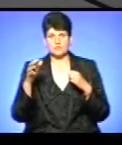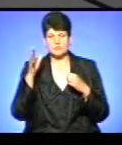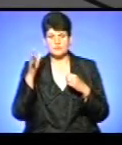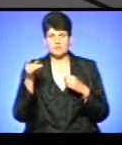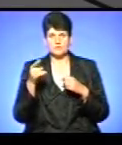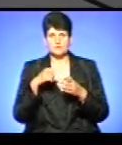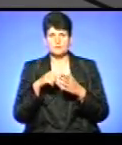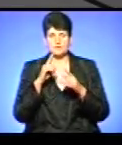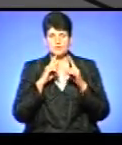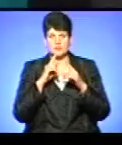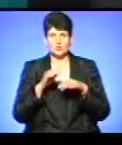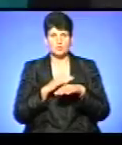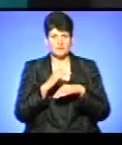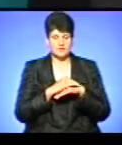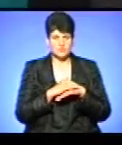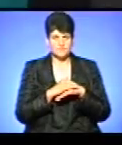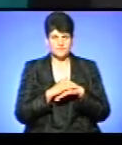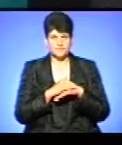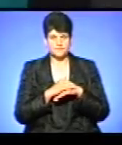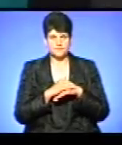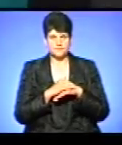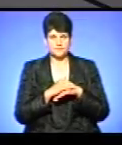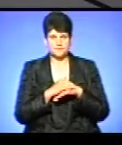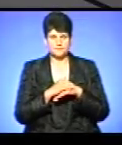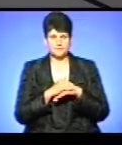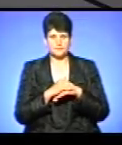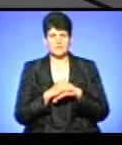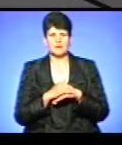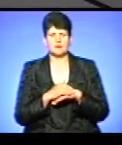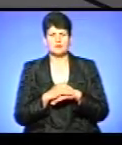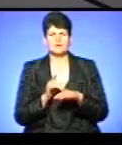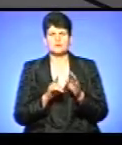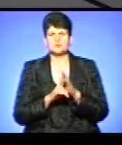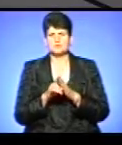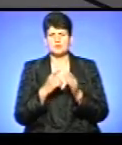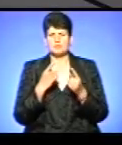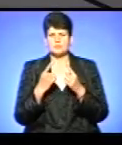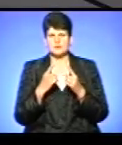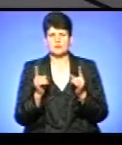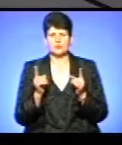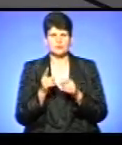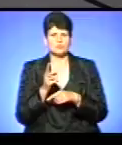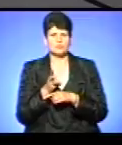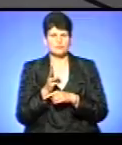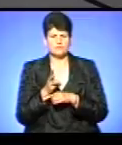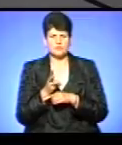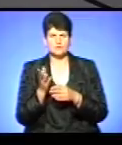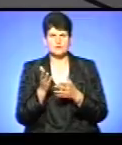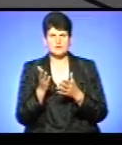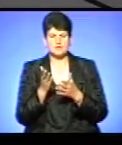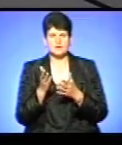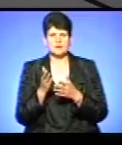ради. Кажу вам доброго вечора. Доброго вечора, і, власне, шановні телеглядачі. Розпочнімо розмову після короткого відеоматеріалу, де, власне,